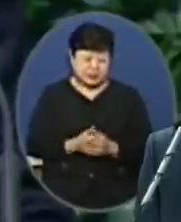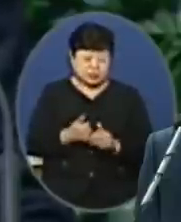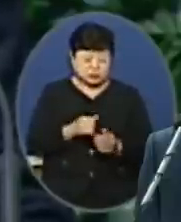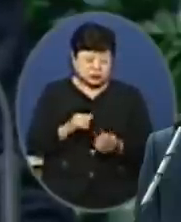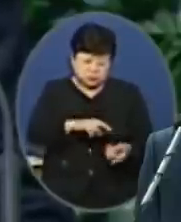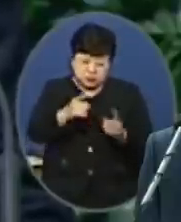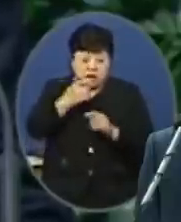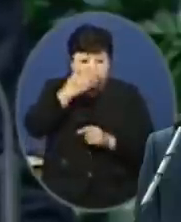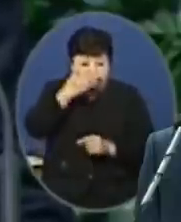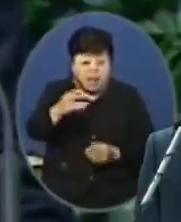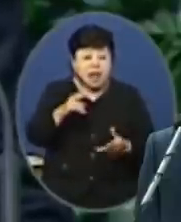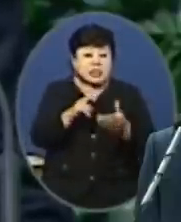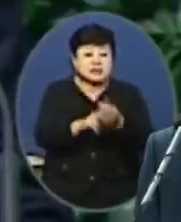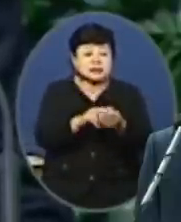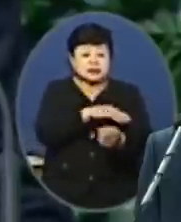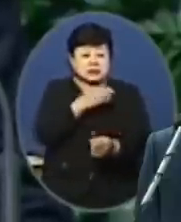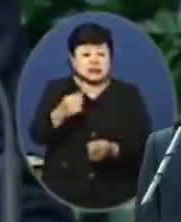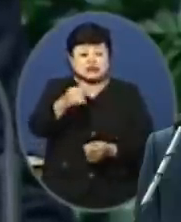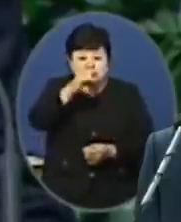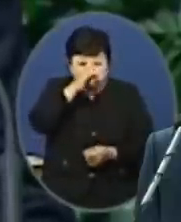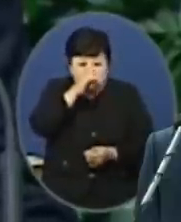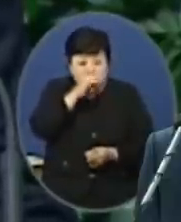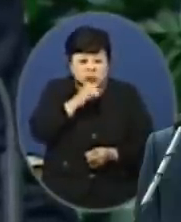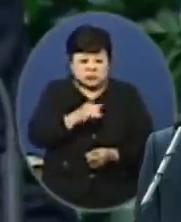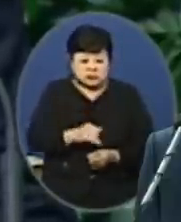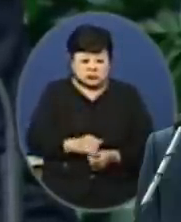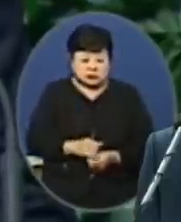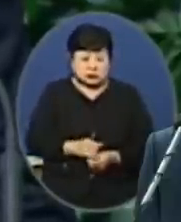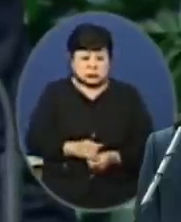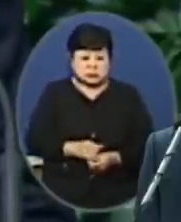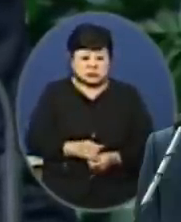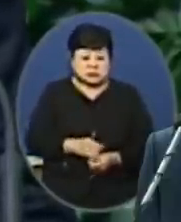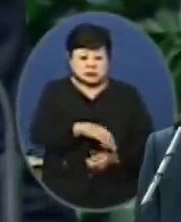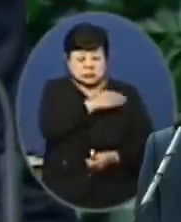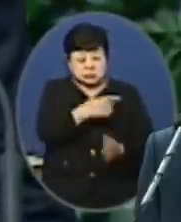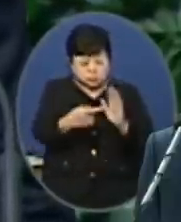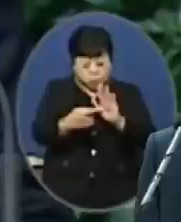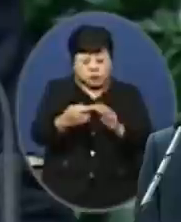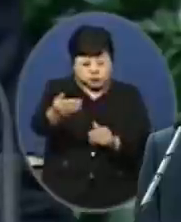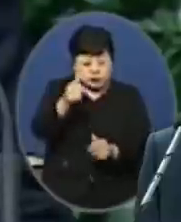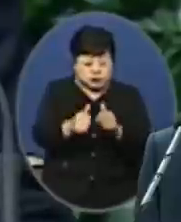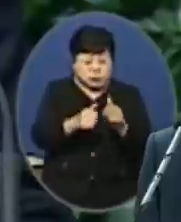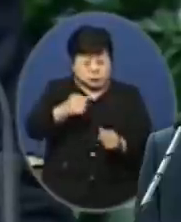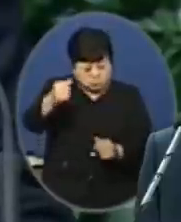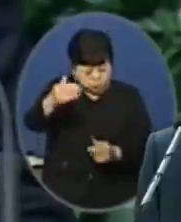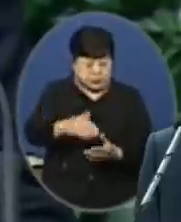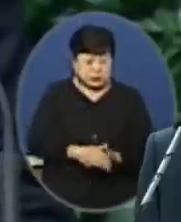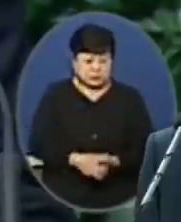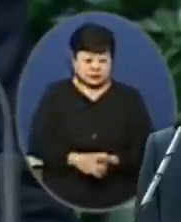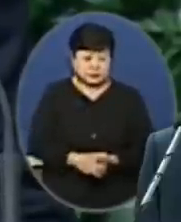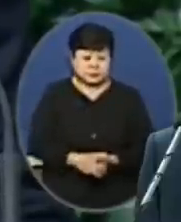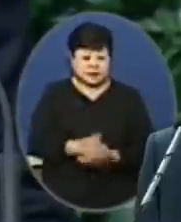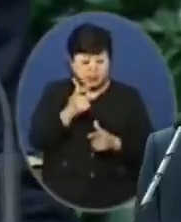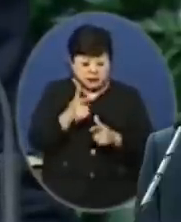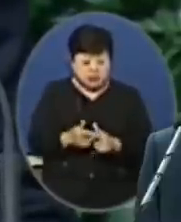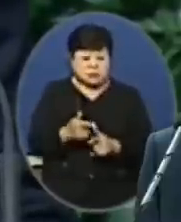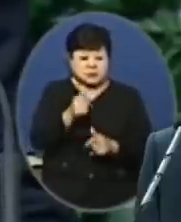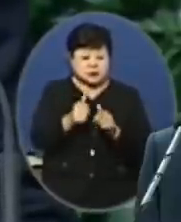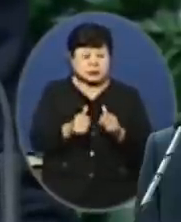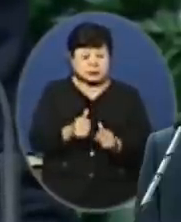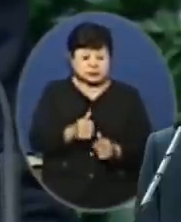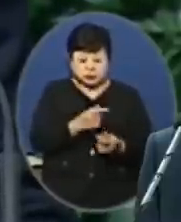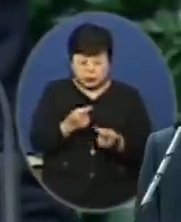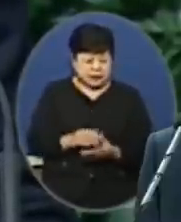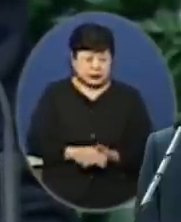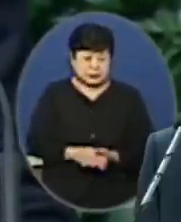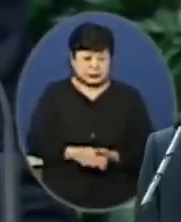죽은 자도 살리시는 기적의 능력을 가지고 계신 분이라는 실력을 보여주시기 위해서 시험을 치는 것입니다. 예수님이 시험 치는 것과